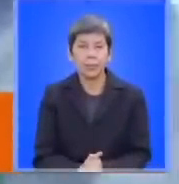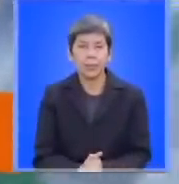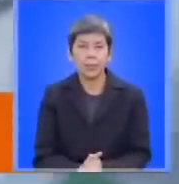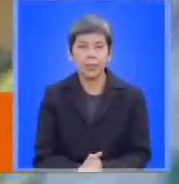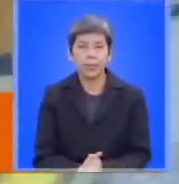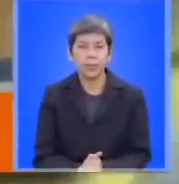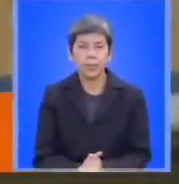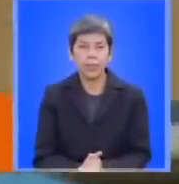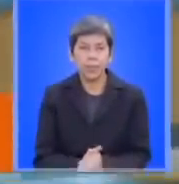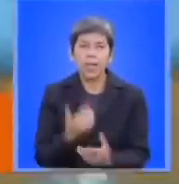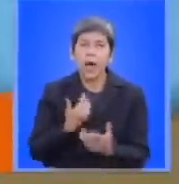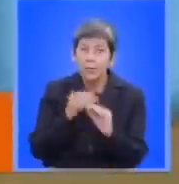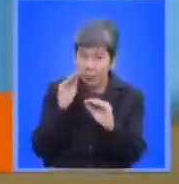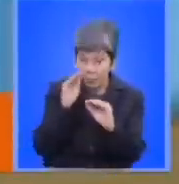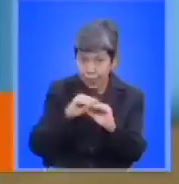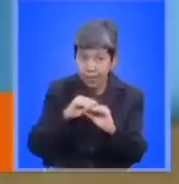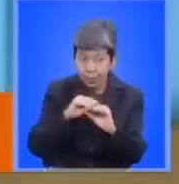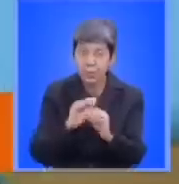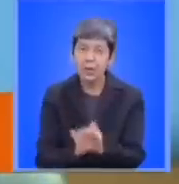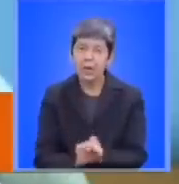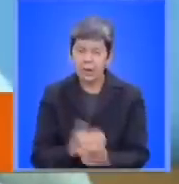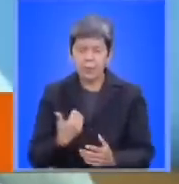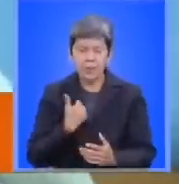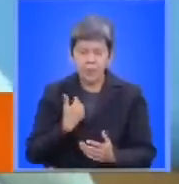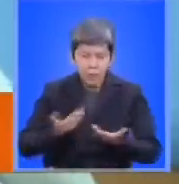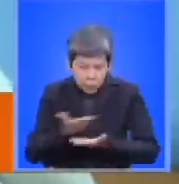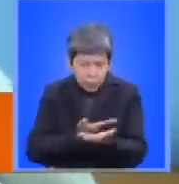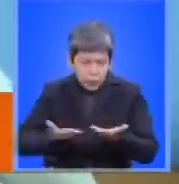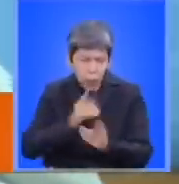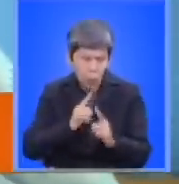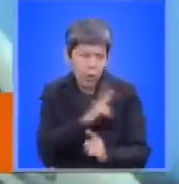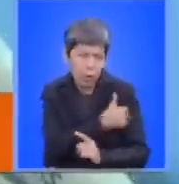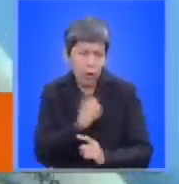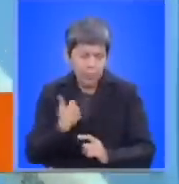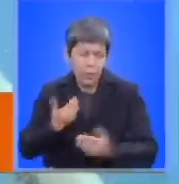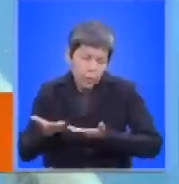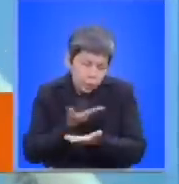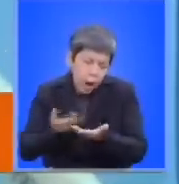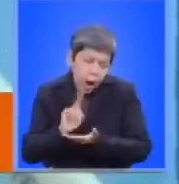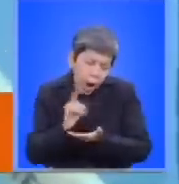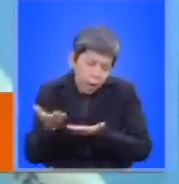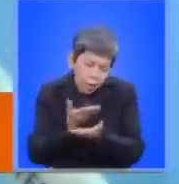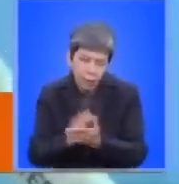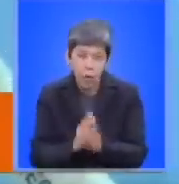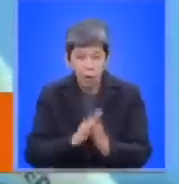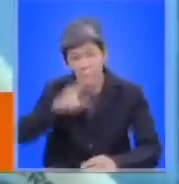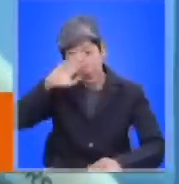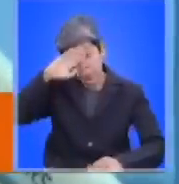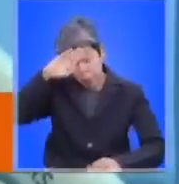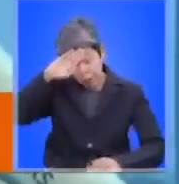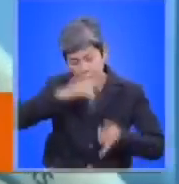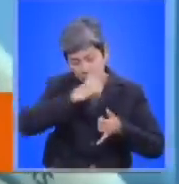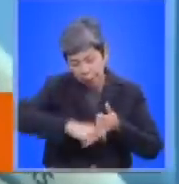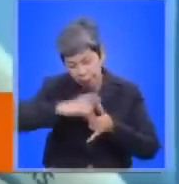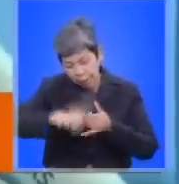ต้องเติมอาจารย์นิดนึงที่พอดีก่อนหน้านี้เรามีการบรีฟอยู่นะครับผู้ป่วยหลายรายเนี่ยไม่ใช่ป่ว